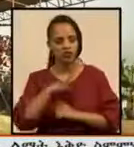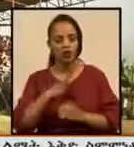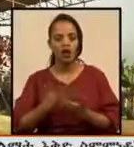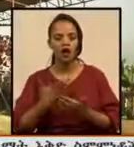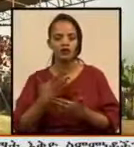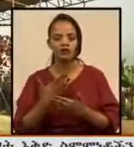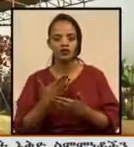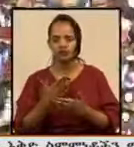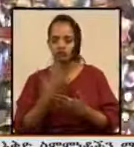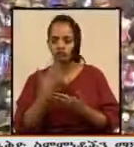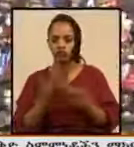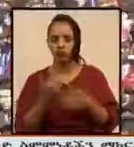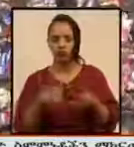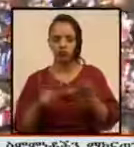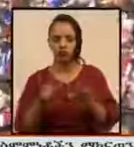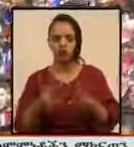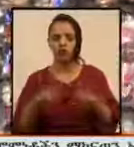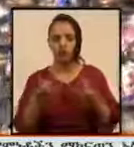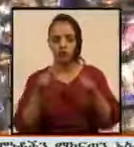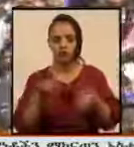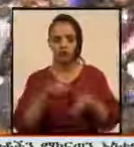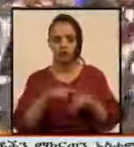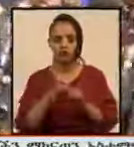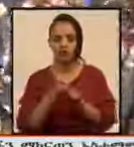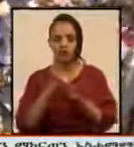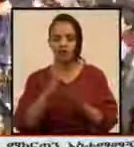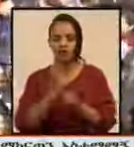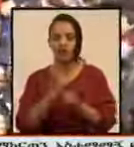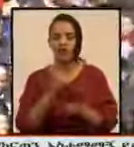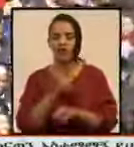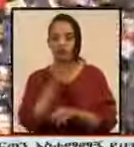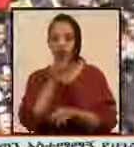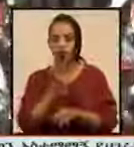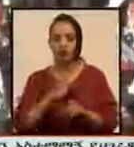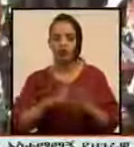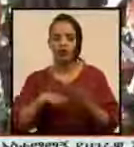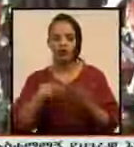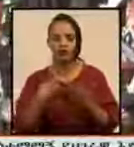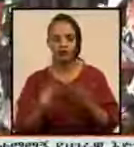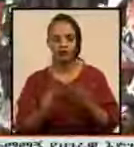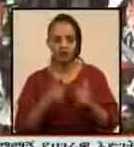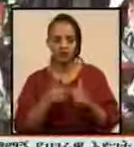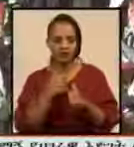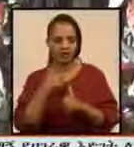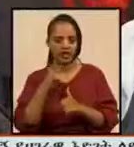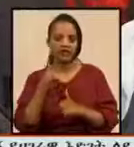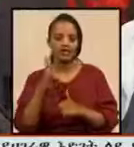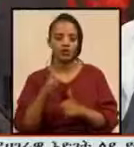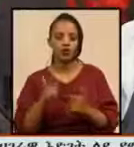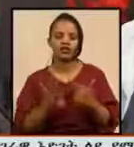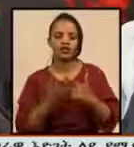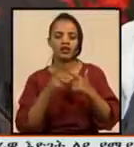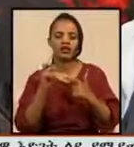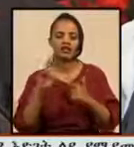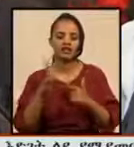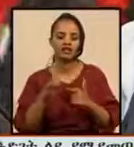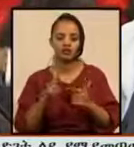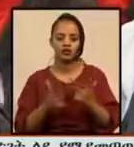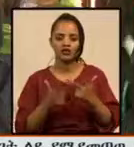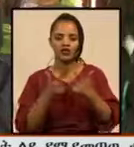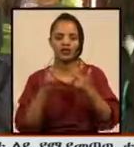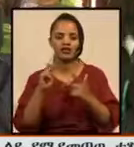ጉልህ አስተዋጽኦ አበርክቷል። በዛሬው ዕለት በመደበኛና መደበኛ ባልሆኑ መርሃ ግብሮች በመጀመሪያ ዲግሪ፣ በሁለተኛ ዲግሪ እና በሶስተኛ